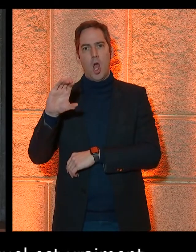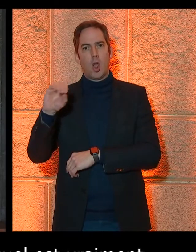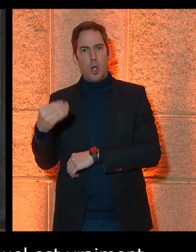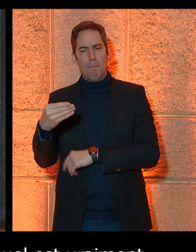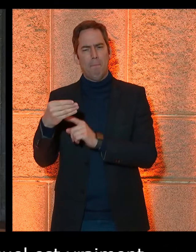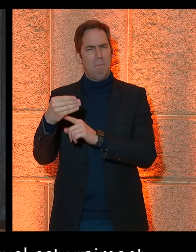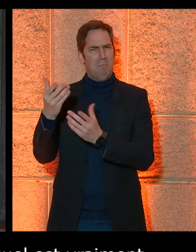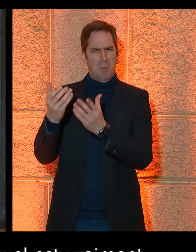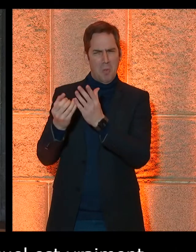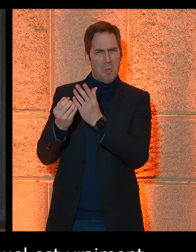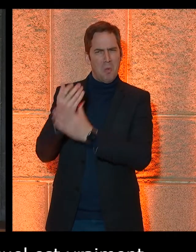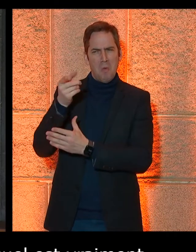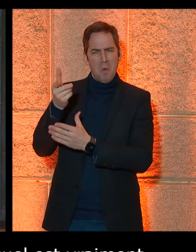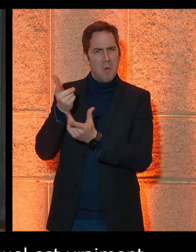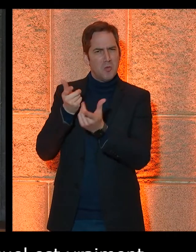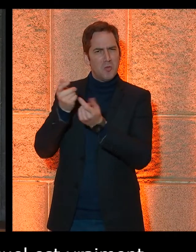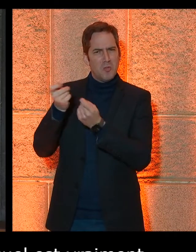nouvelle autorité de régulation